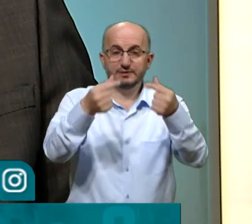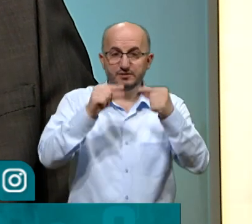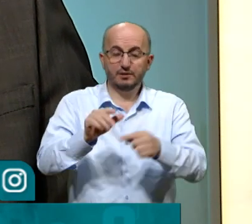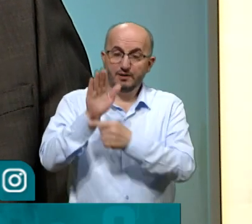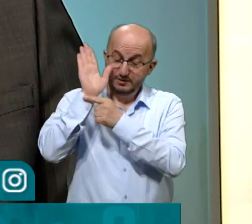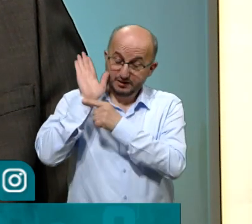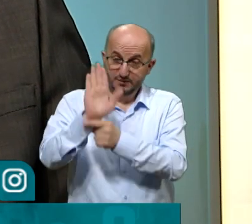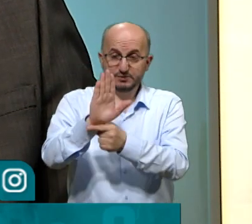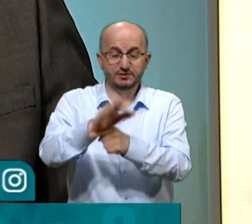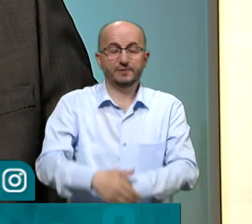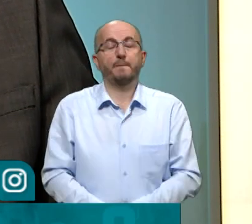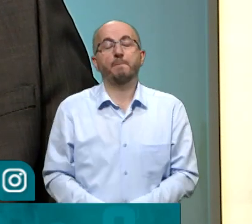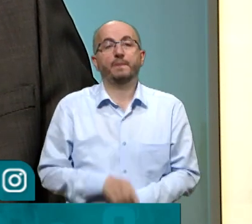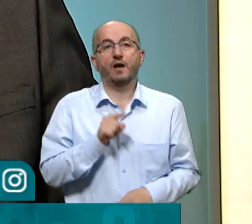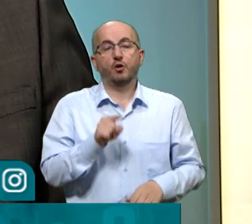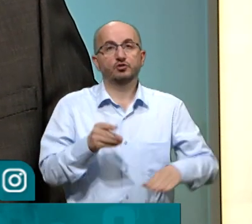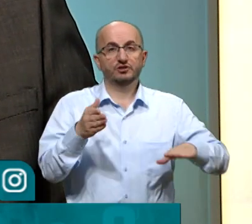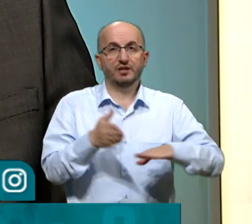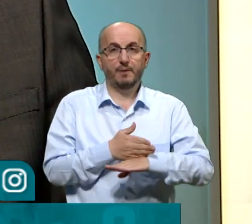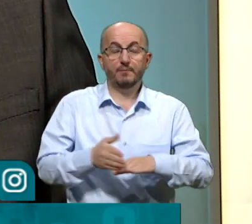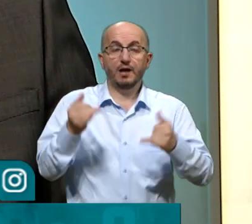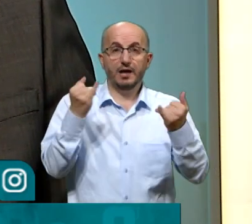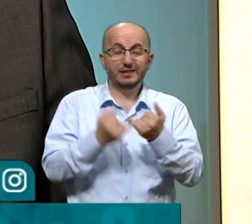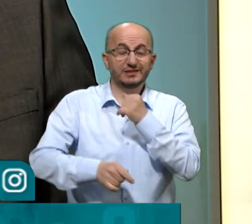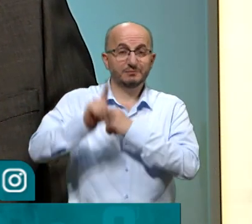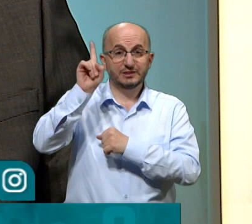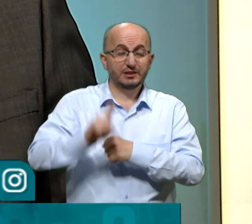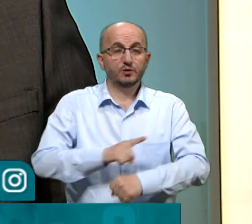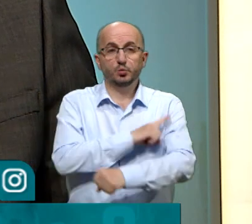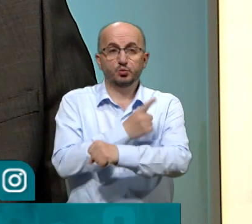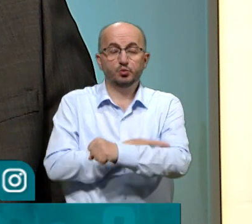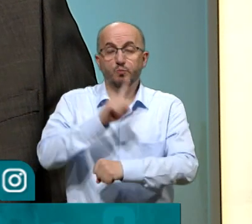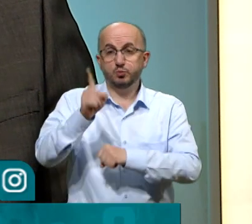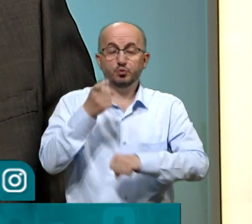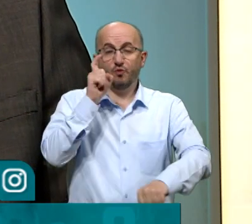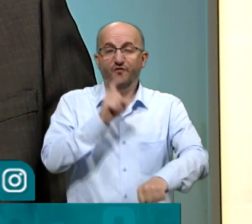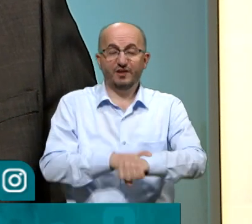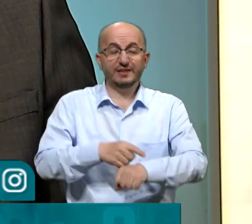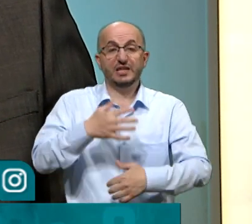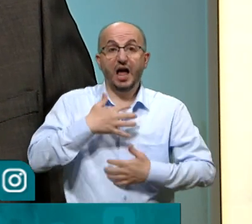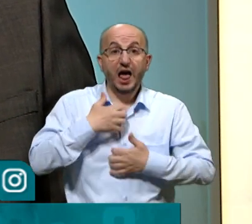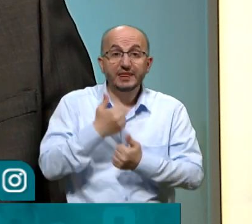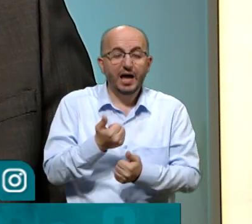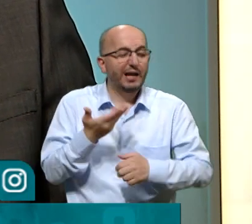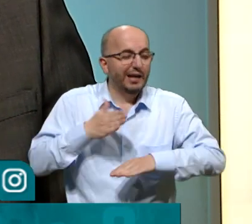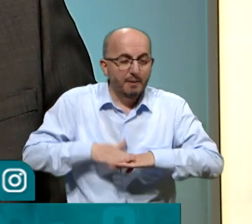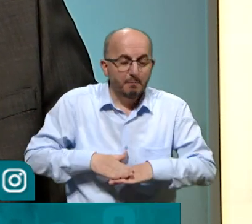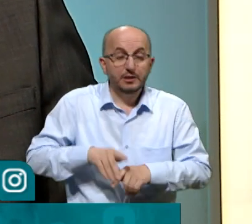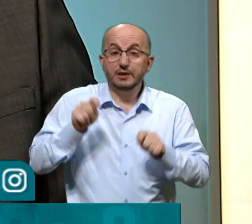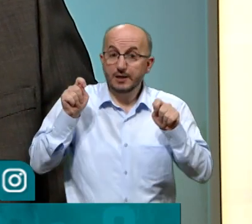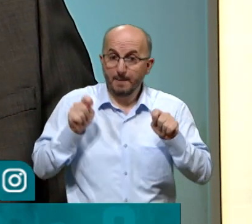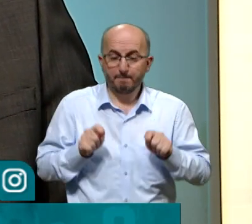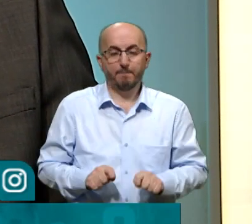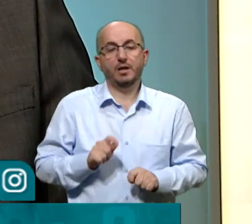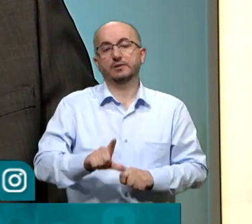nedir sabittir O nedenle kardeşimiz ilk imkan bulduğu vakitte Adana ne yapmalıdır yerine